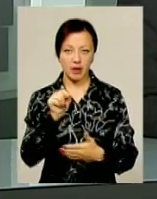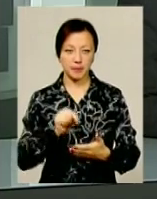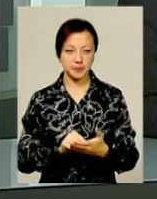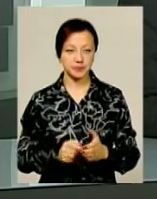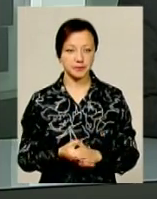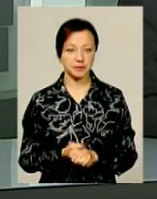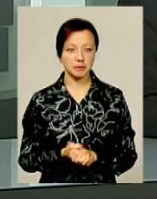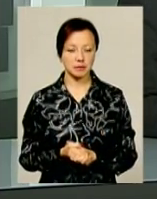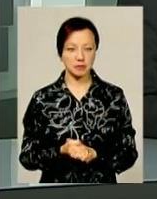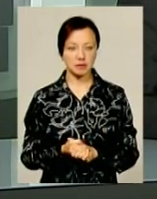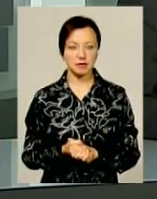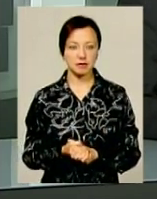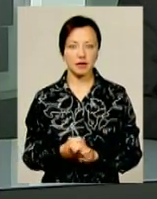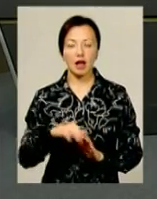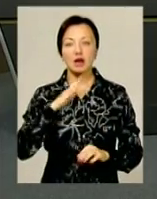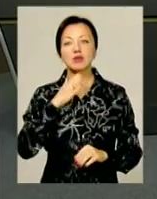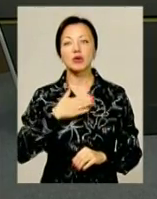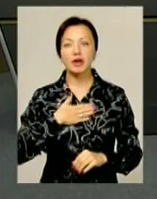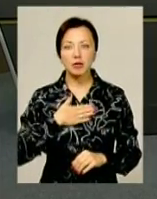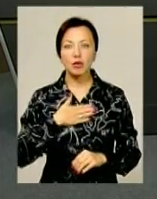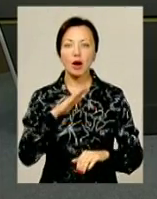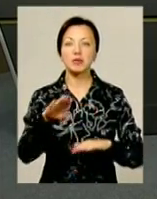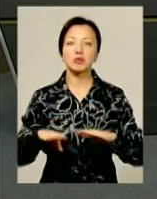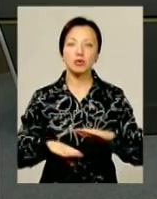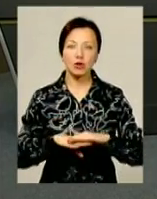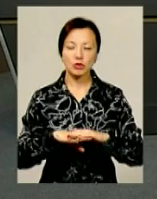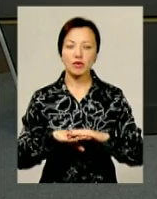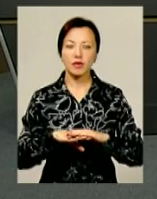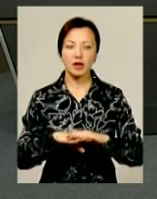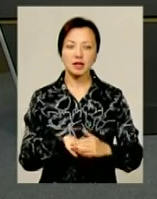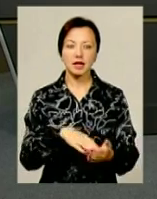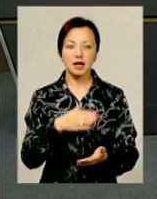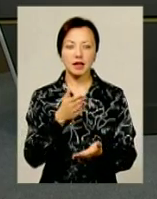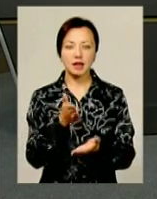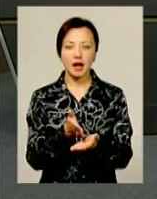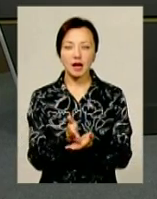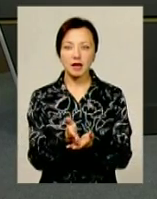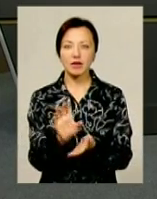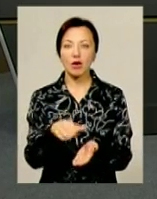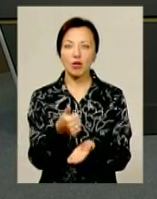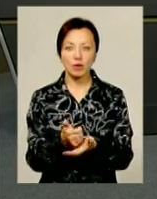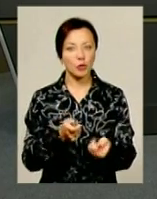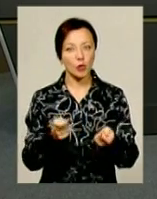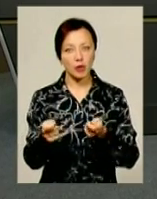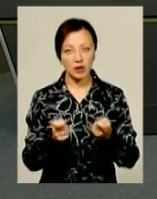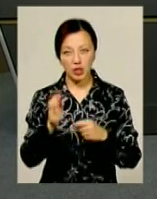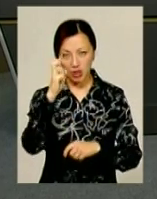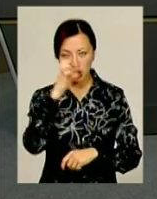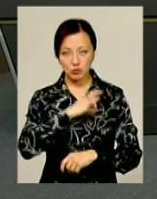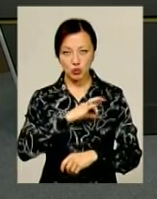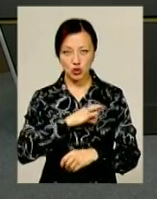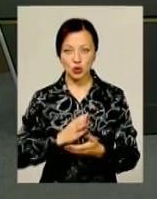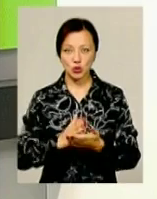У безпосередньому моєму підпорядкуванні на рівні головного управління Держпродспоживслужби, тобто на обласному